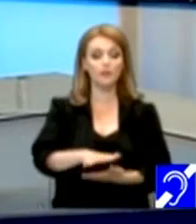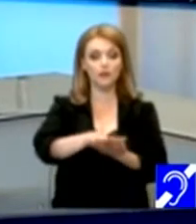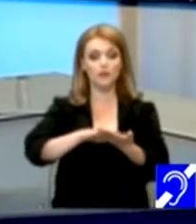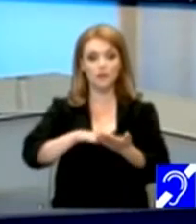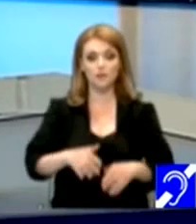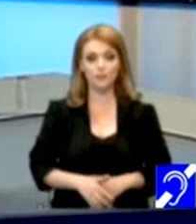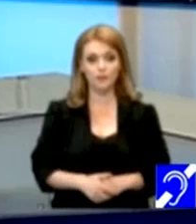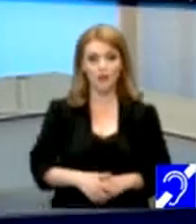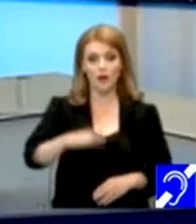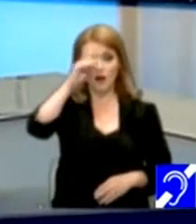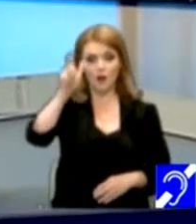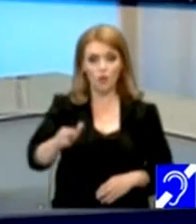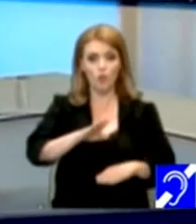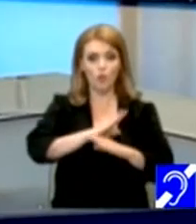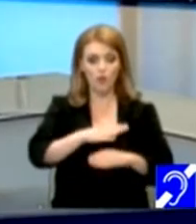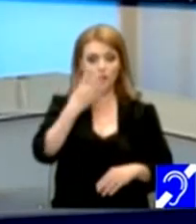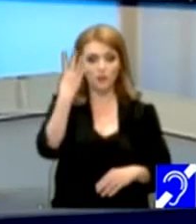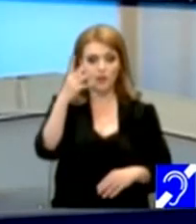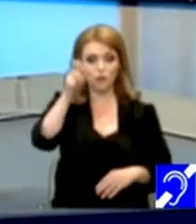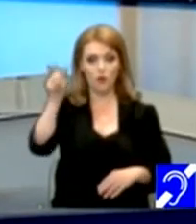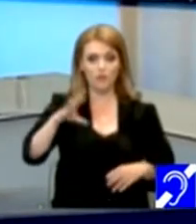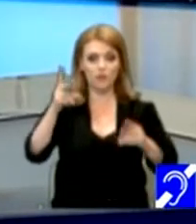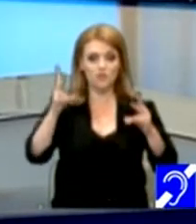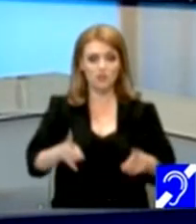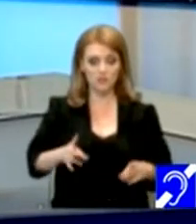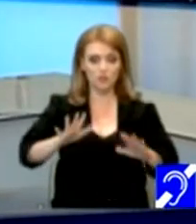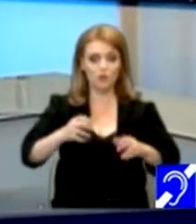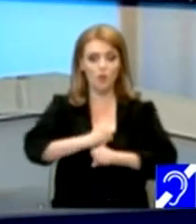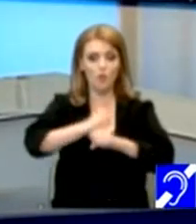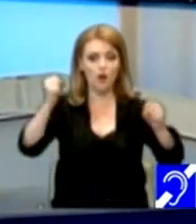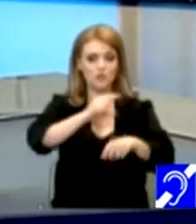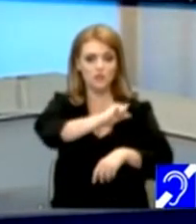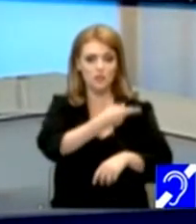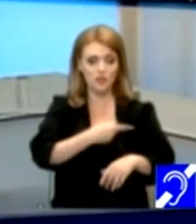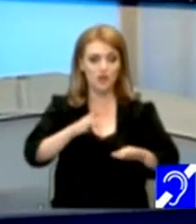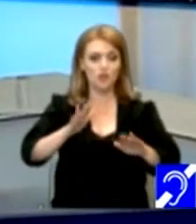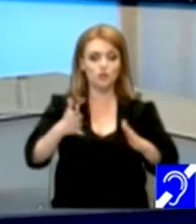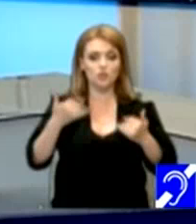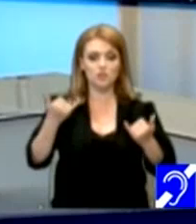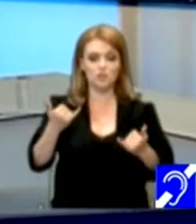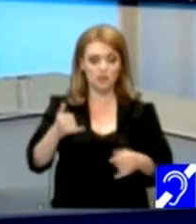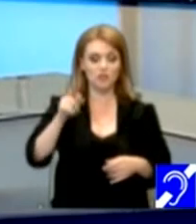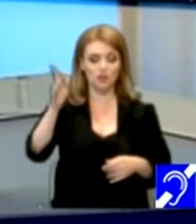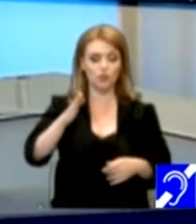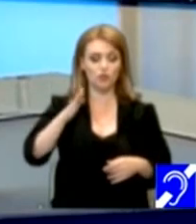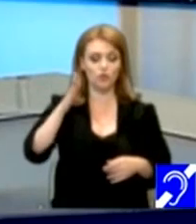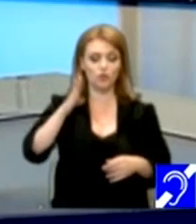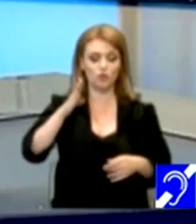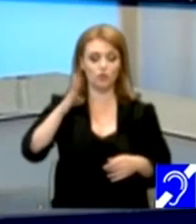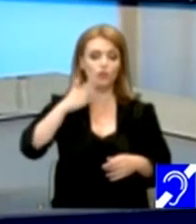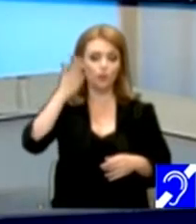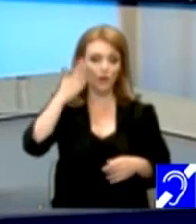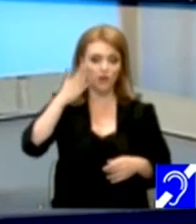Continuăm cu alte știri. Un om a murit, iar alți 4 au fost răniți în urma unei explozii puternice care s-a produs astăzi la rafineria Petromidia